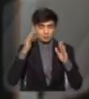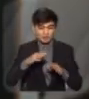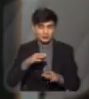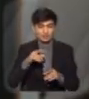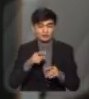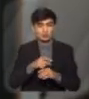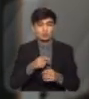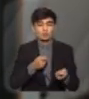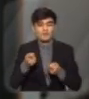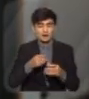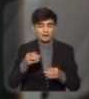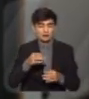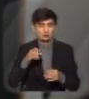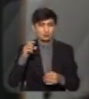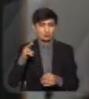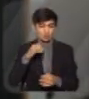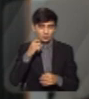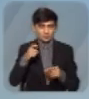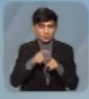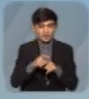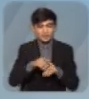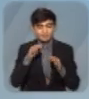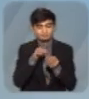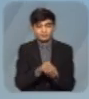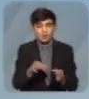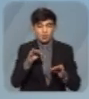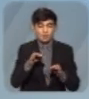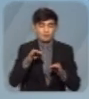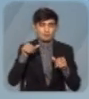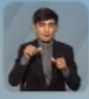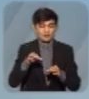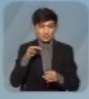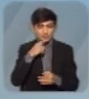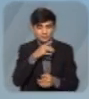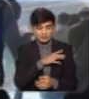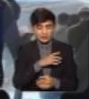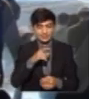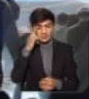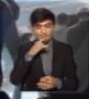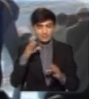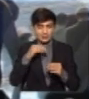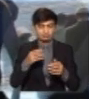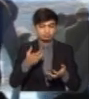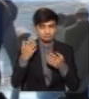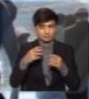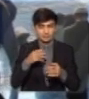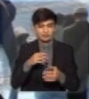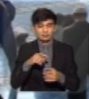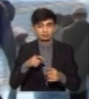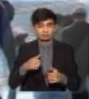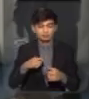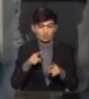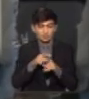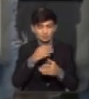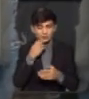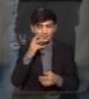духовное управление приняло фетву с правилами погребения. Однако казахстанцы не спешат ей следовать. Хотя священнослужители уверяют, что